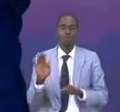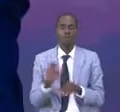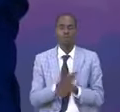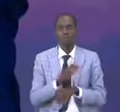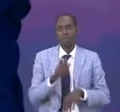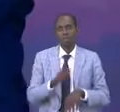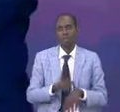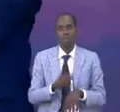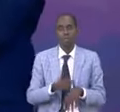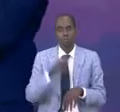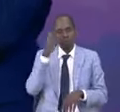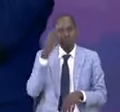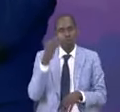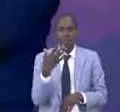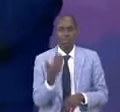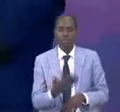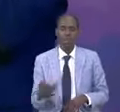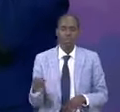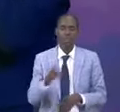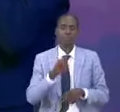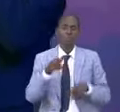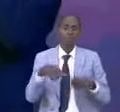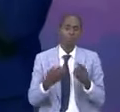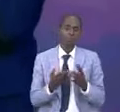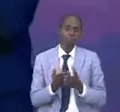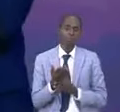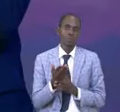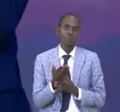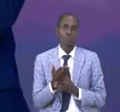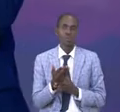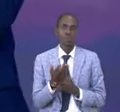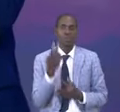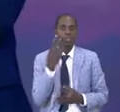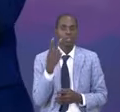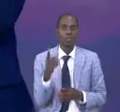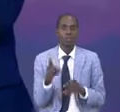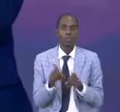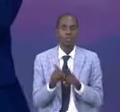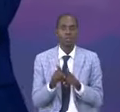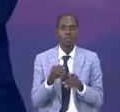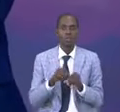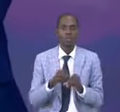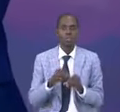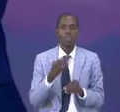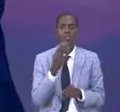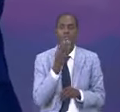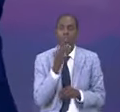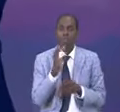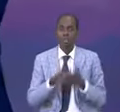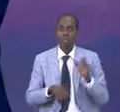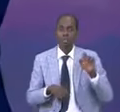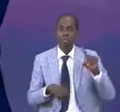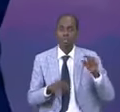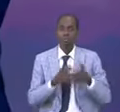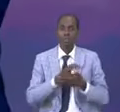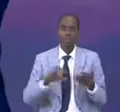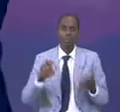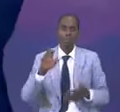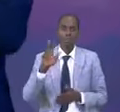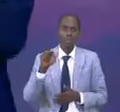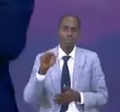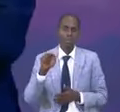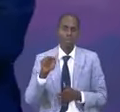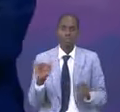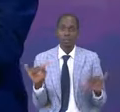à cause des choses qu'ils ont dû en durer voyons le 27 13 de même chapitre